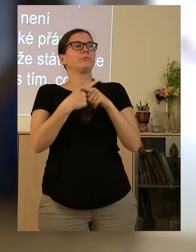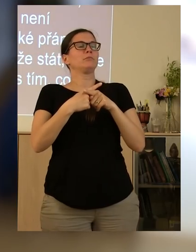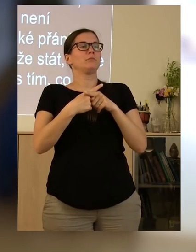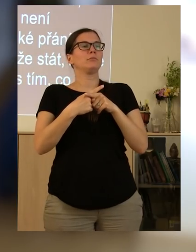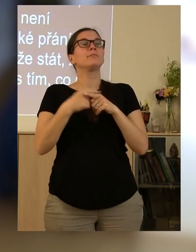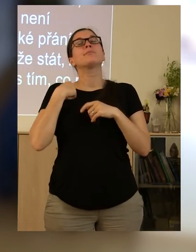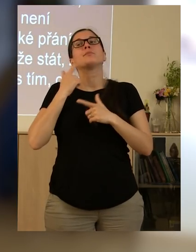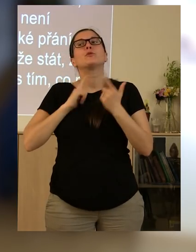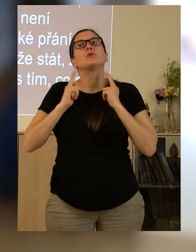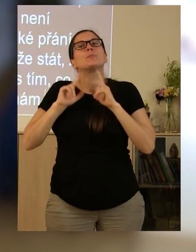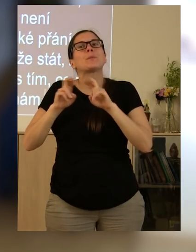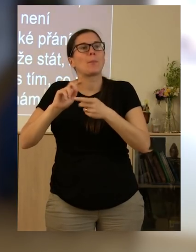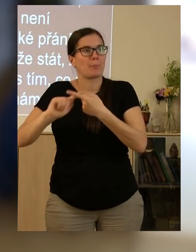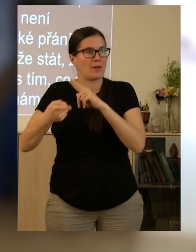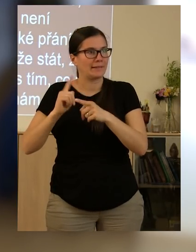politiku.